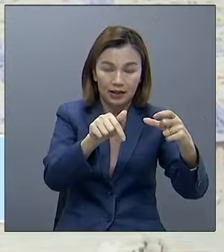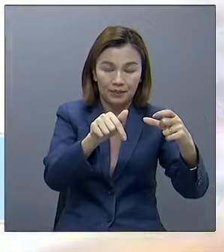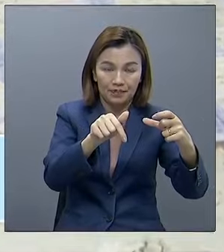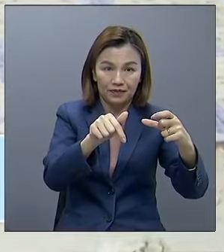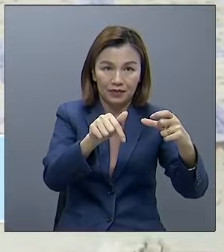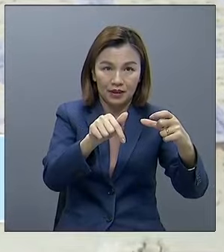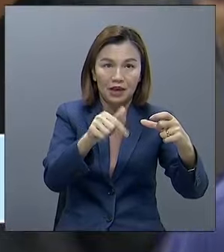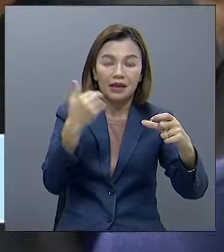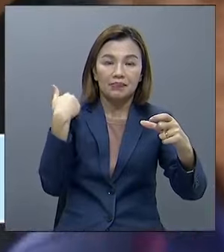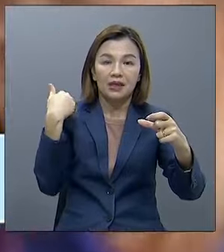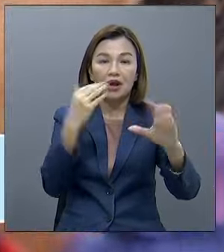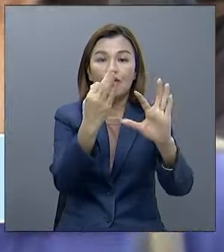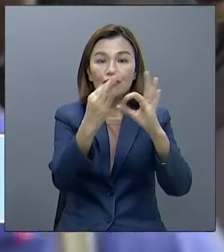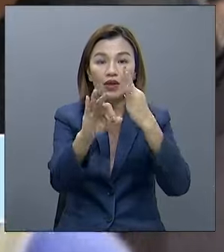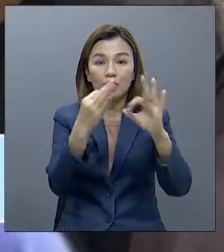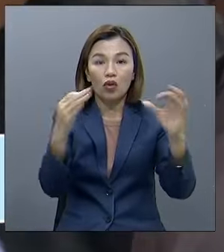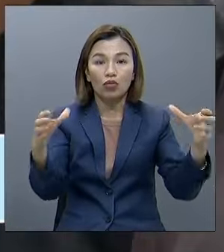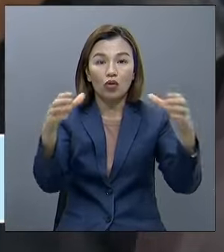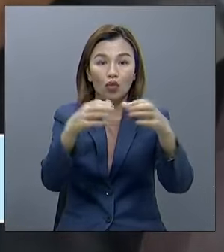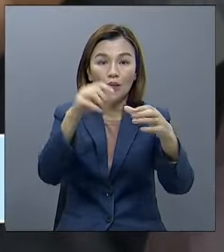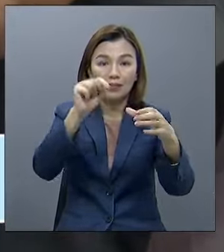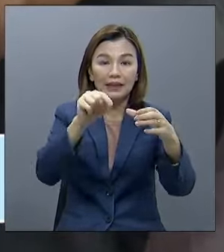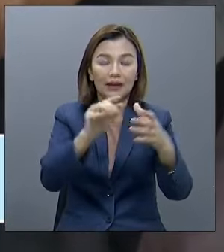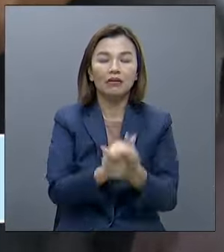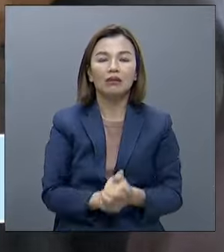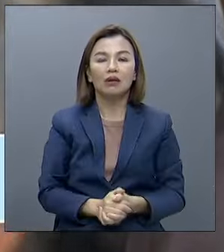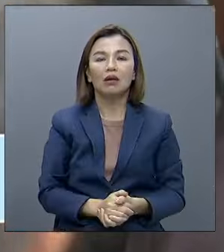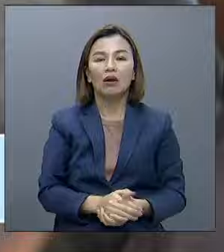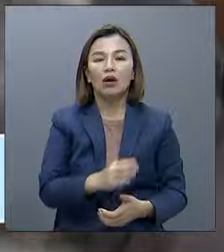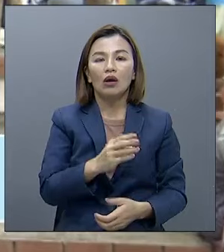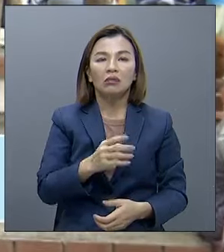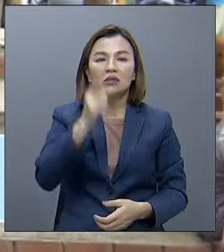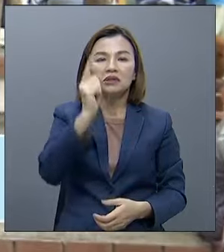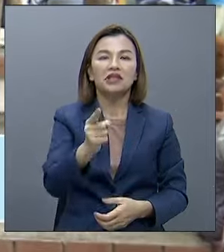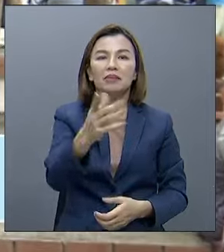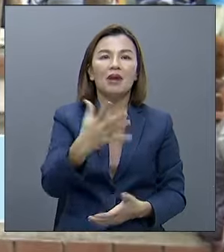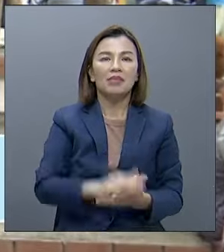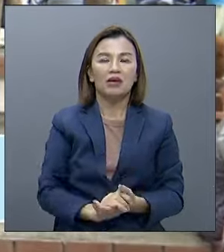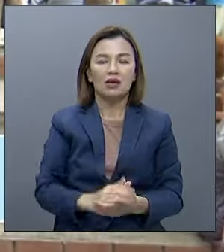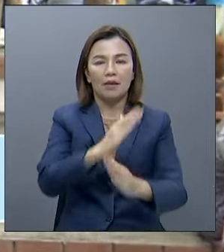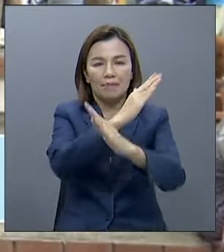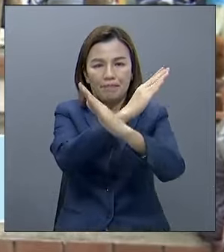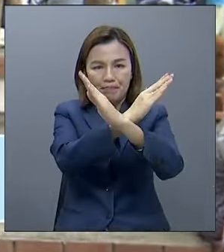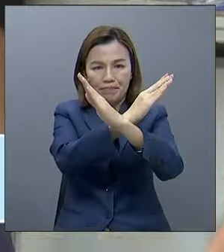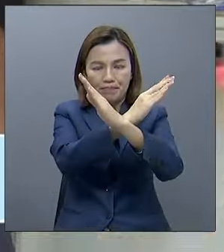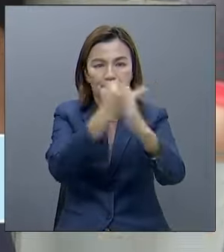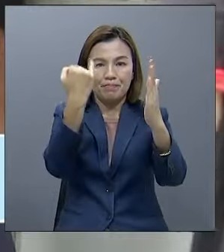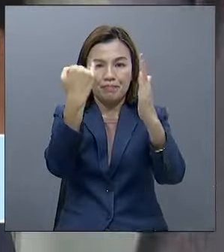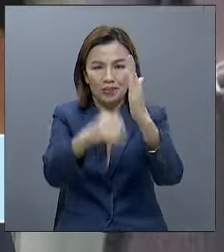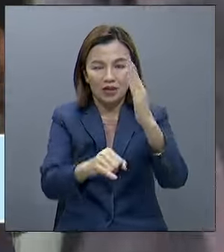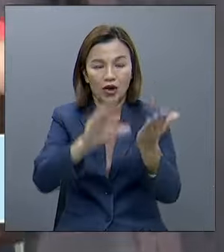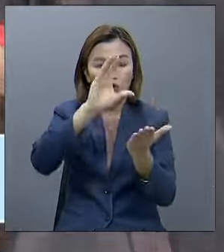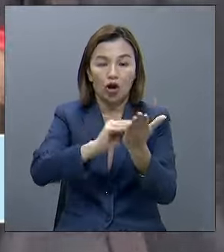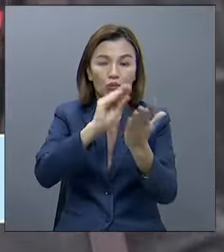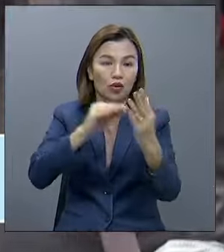โพสต์ผ่าน Facebookของกลุ่มดังกล่าวนั้นเป็นการให้ข้อมูลที่ไม่ถูกต้องไม่ตรงกับข้อเท็จจริงในการดำเนินการตาม